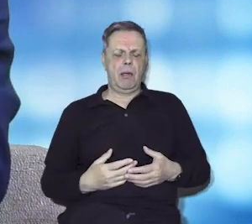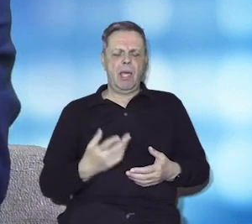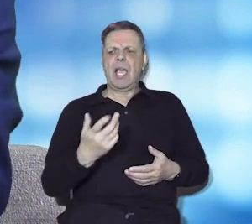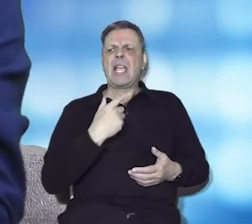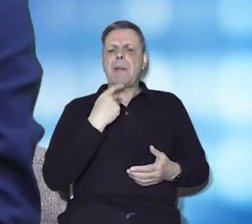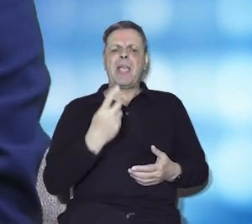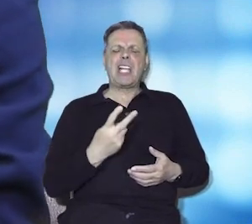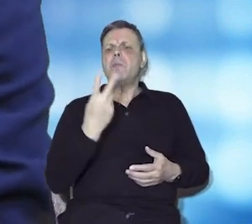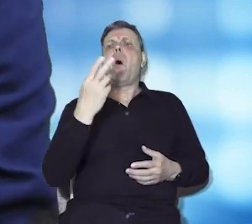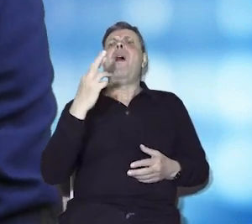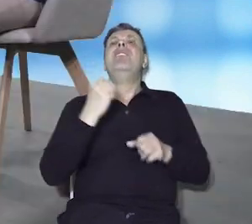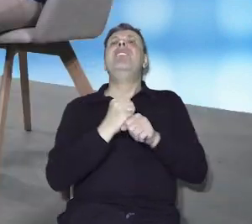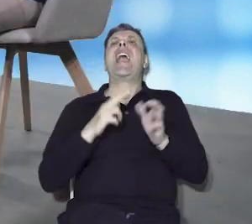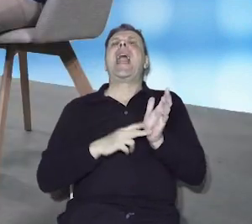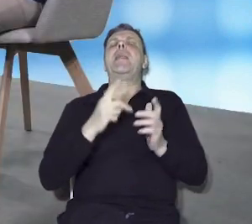za vegane,